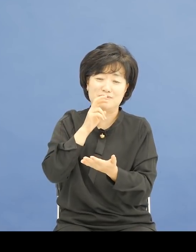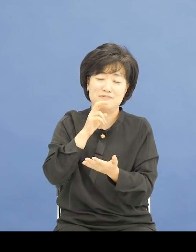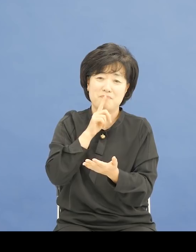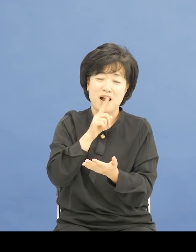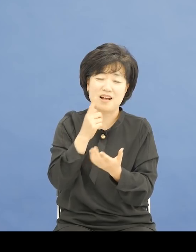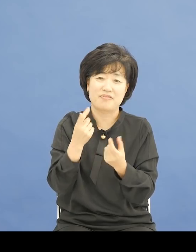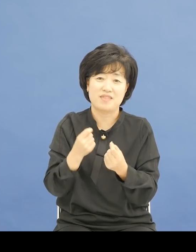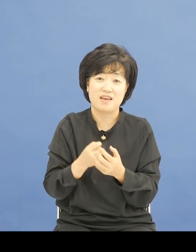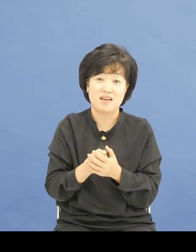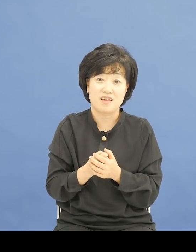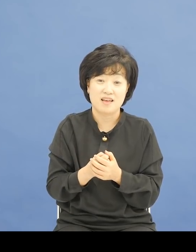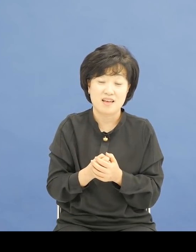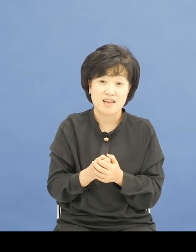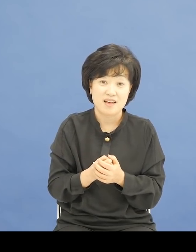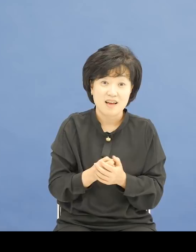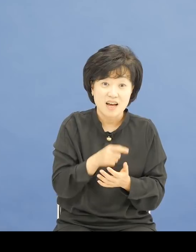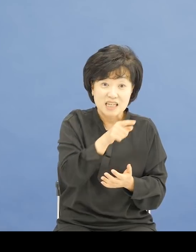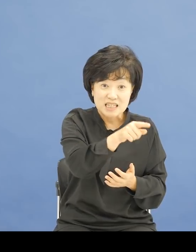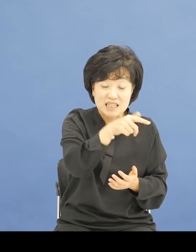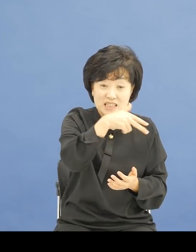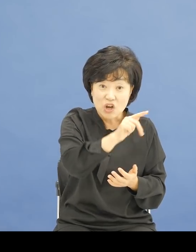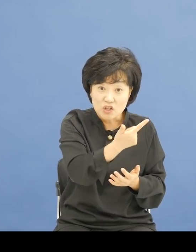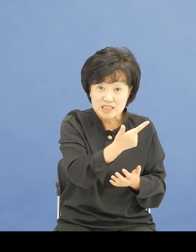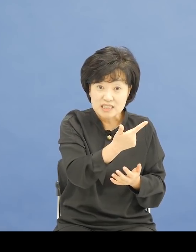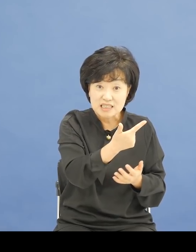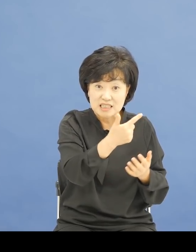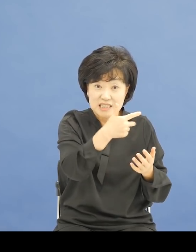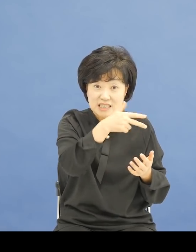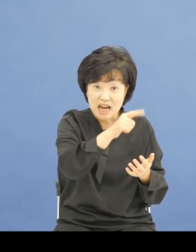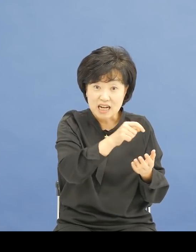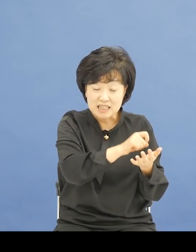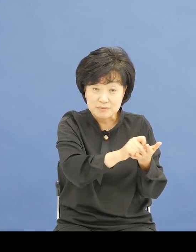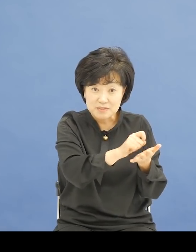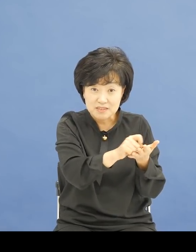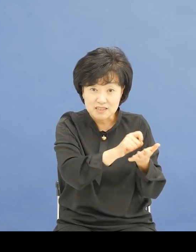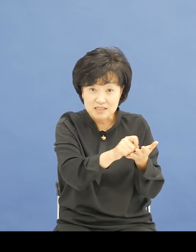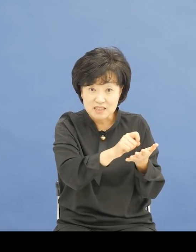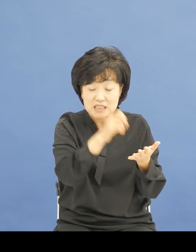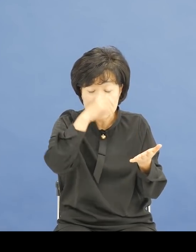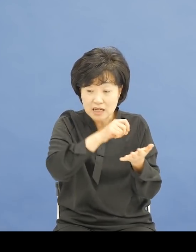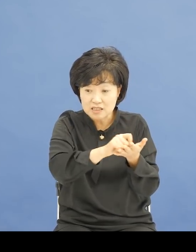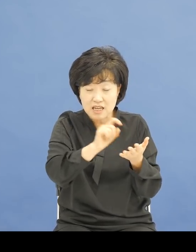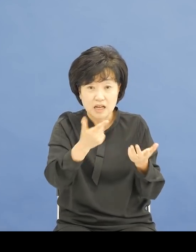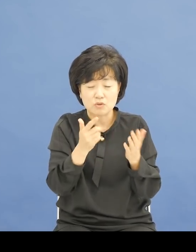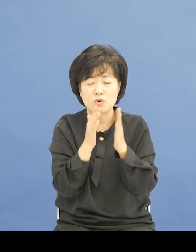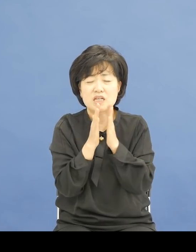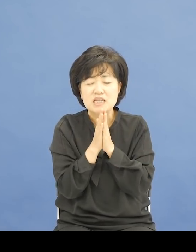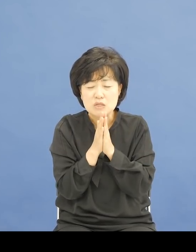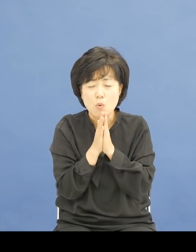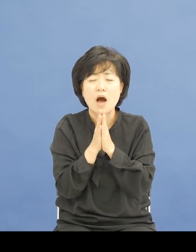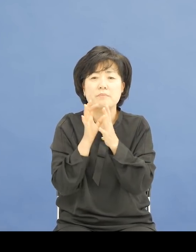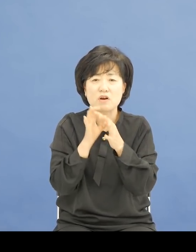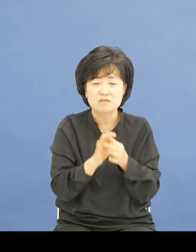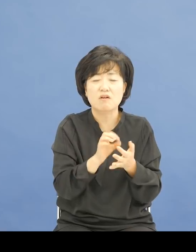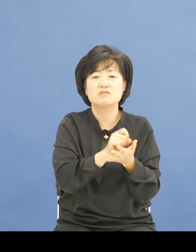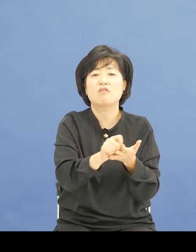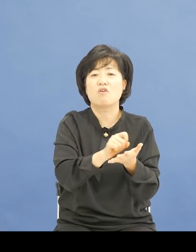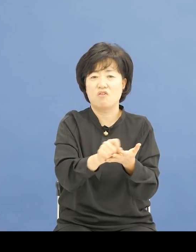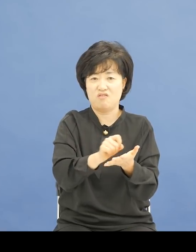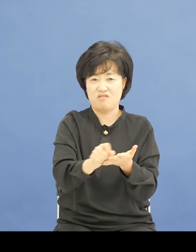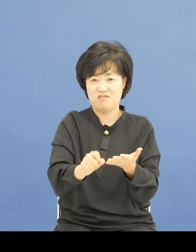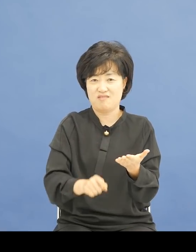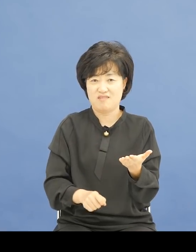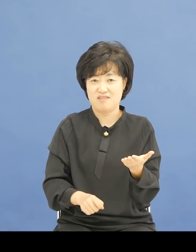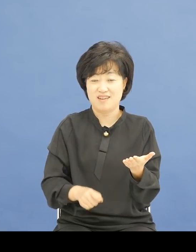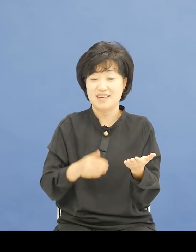저는 사실은 같아요. 이걸 네. 우리 전 작가님이 그냥 쓰신 것이 아니라 정 작가님이 분명히 기도를 통해서 지은 씨를 떠올리면서 그죠? 맞습니다.